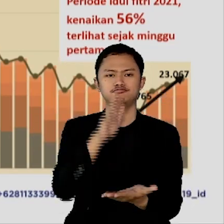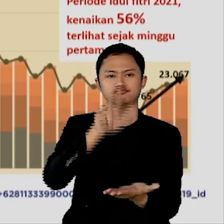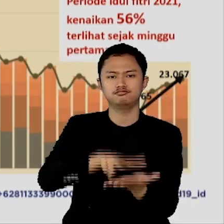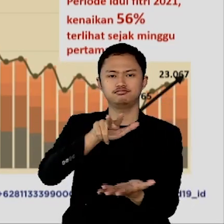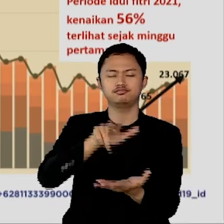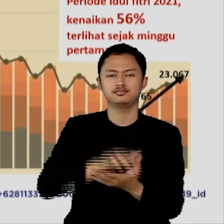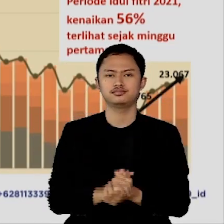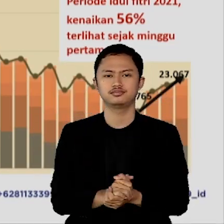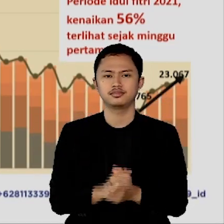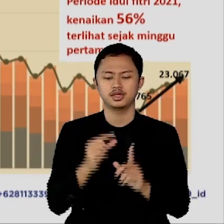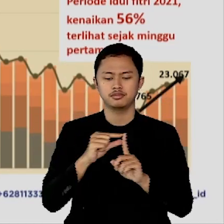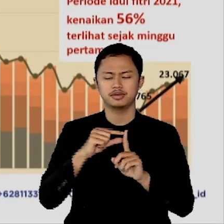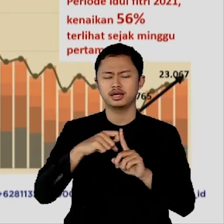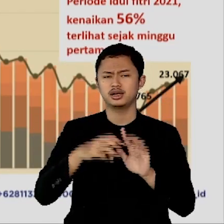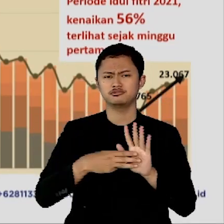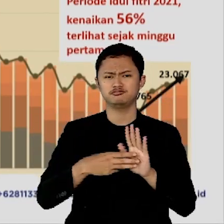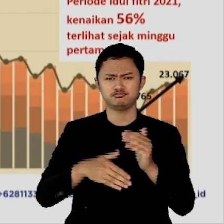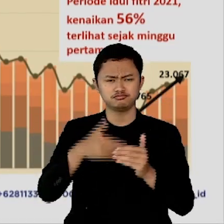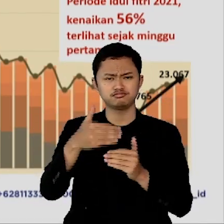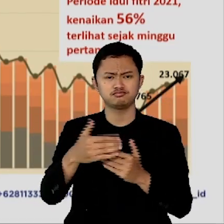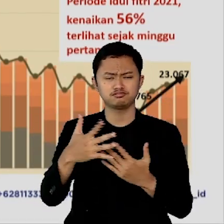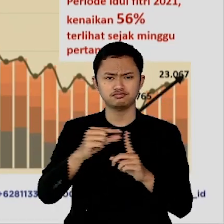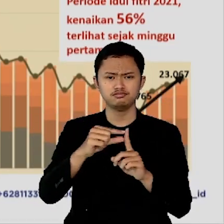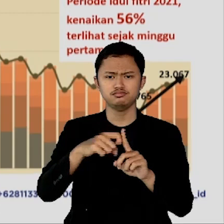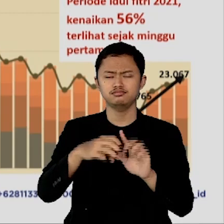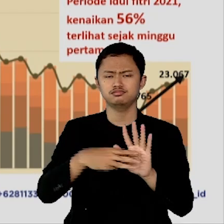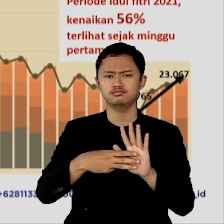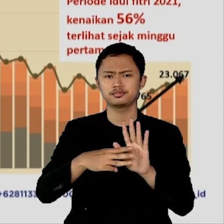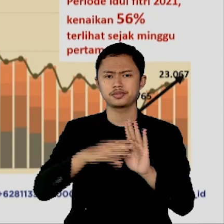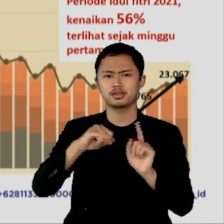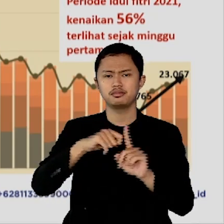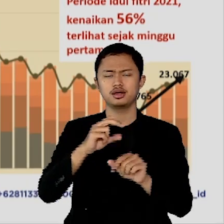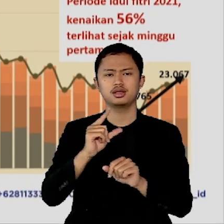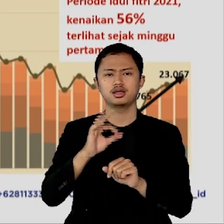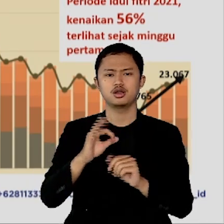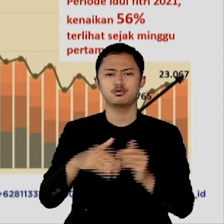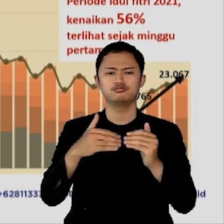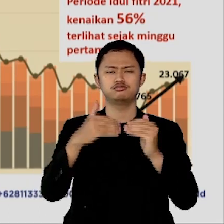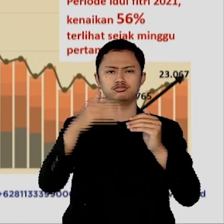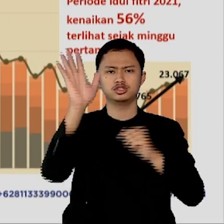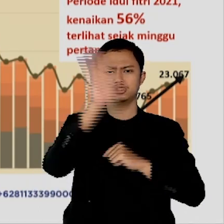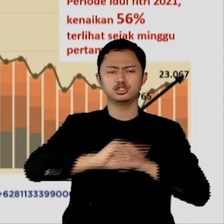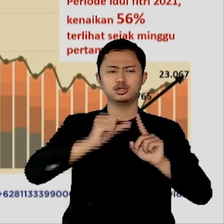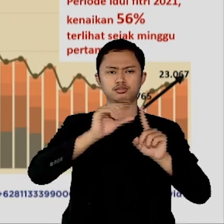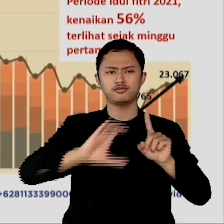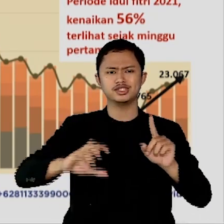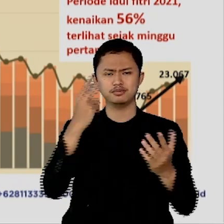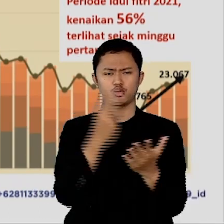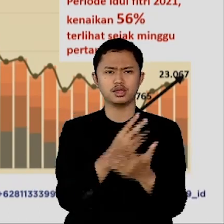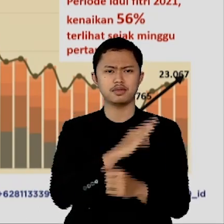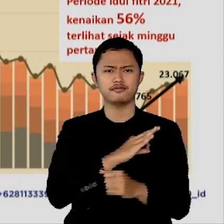ppkm Jawa dan Bali yang kemudian Diteruskan dengan ppkm micro secara bertahap di seluruh provinsi